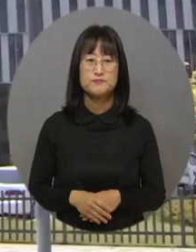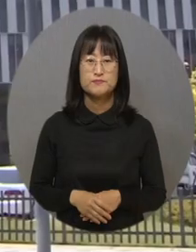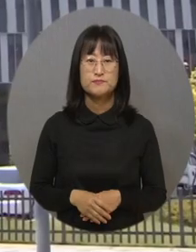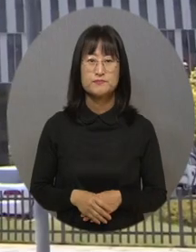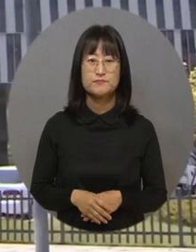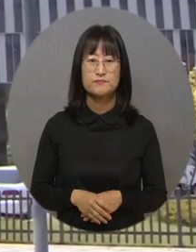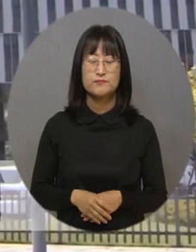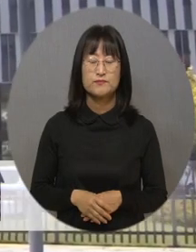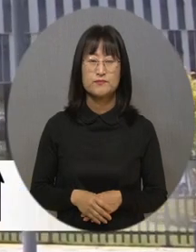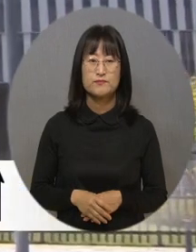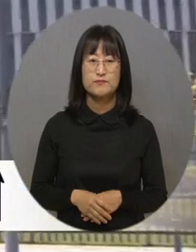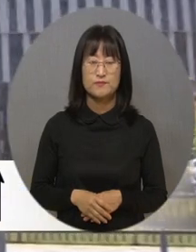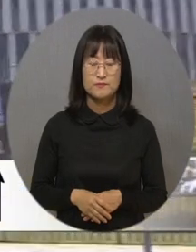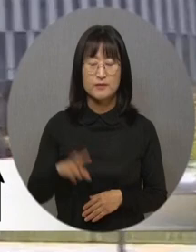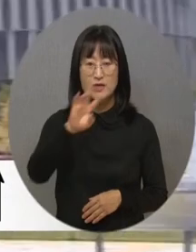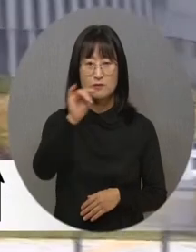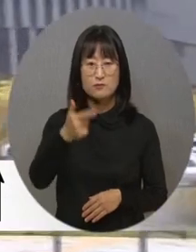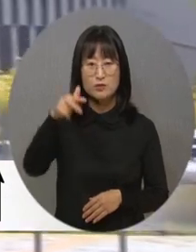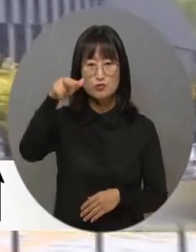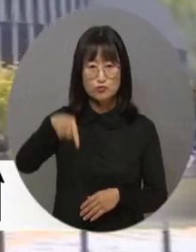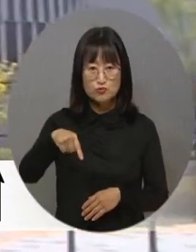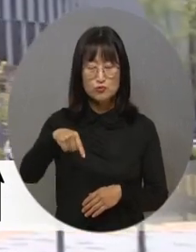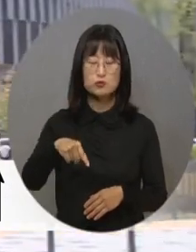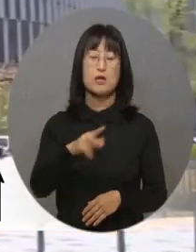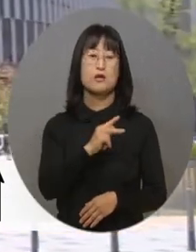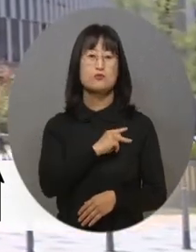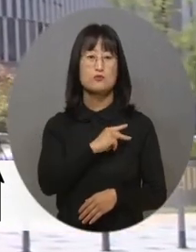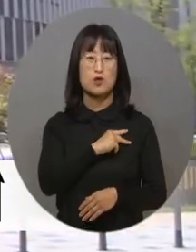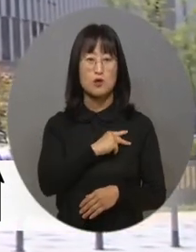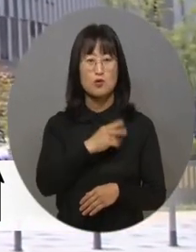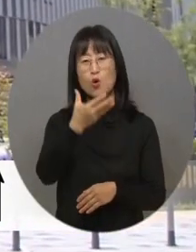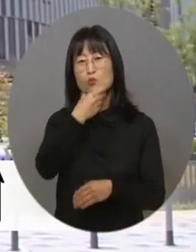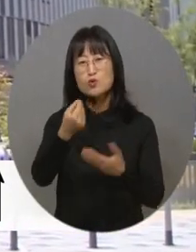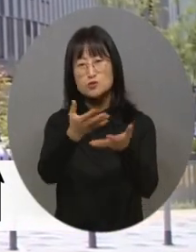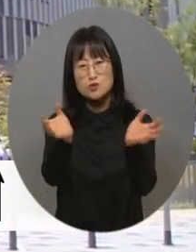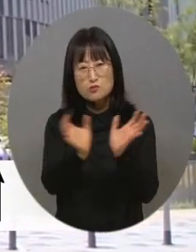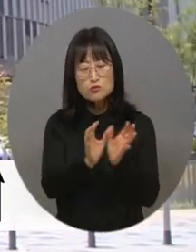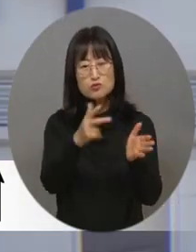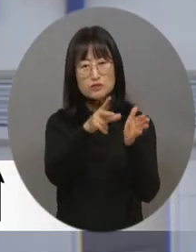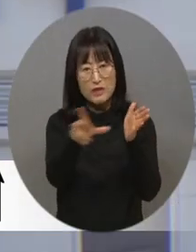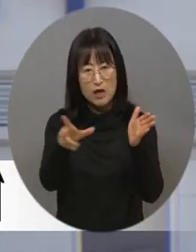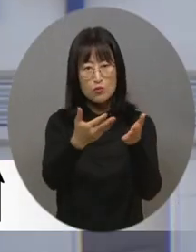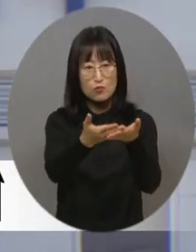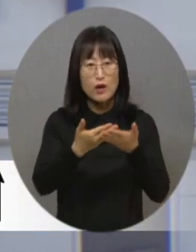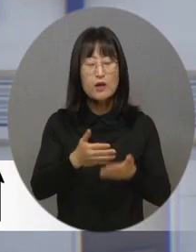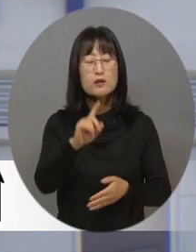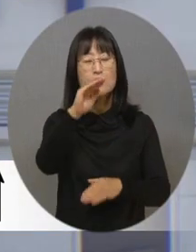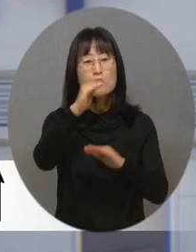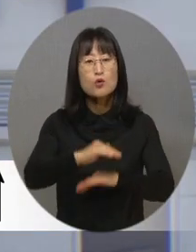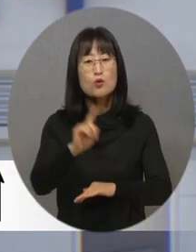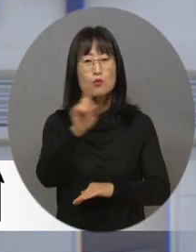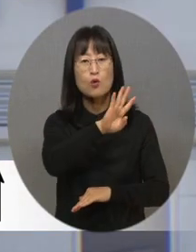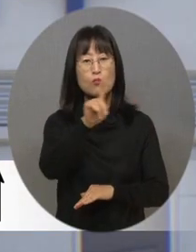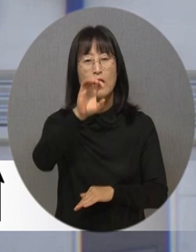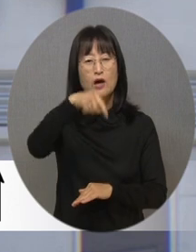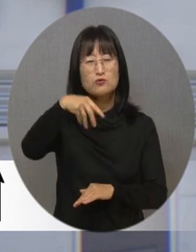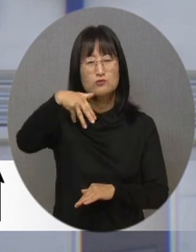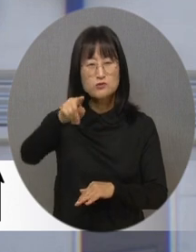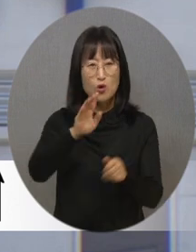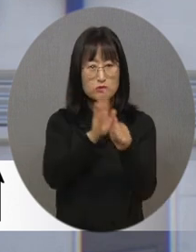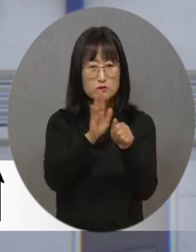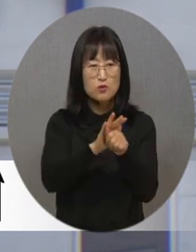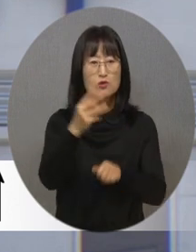나왔습니다 더불어민주당 최애영 의원이 보건 복지부로부터 제출받은 자료에 따르면 바우처 지원금